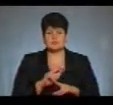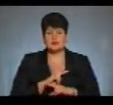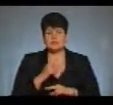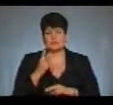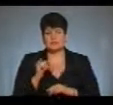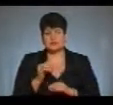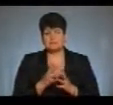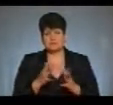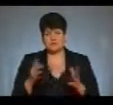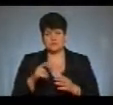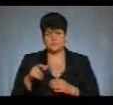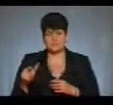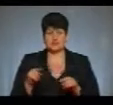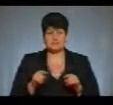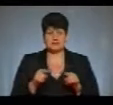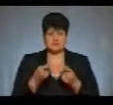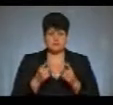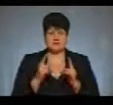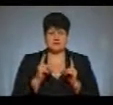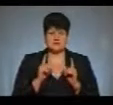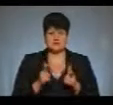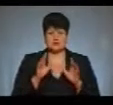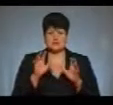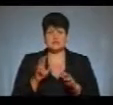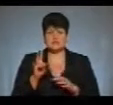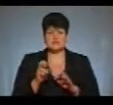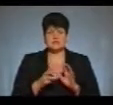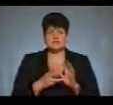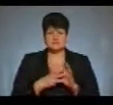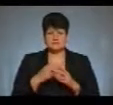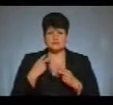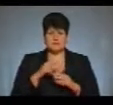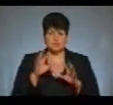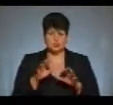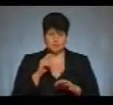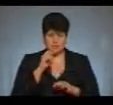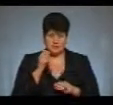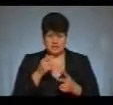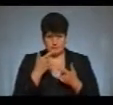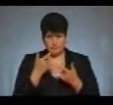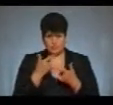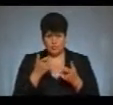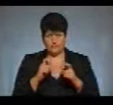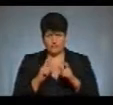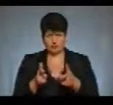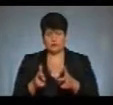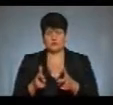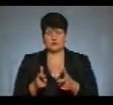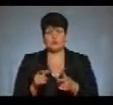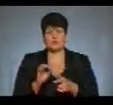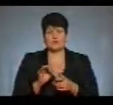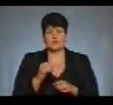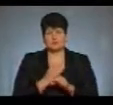затримано в порядку статті 208 Кримінального процесуального кодексу України та повідомлено про підозру у вчиненні